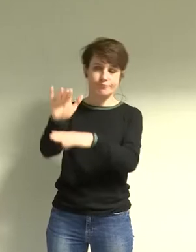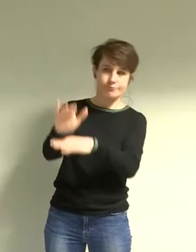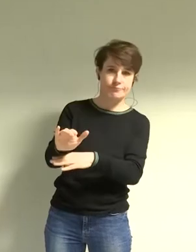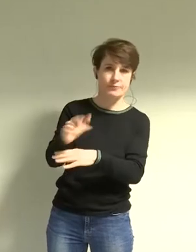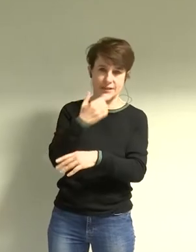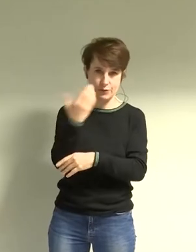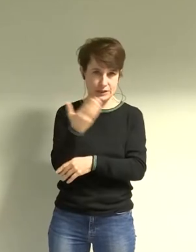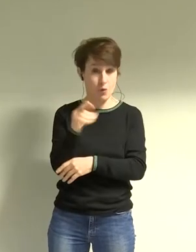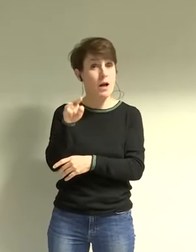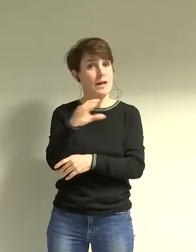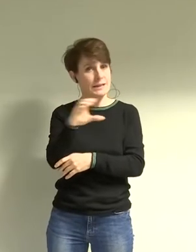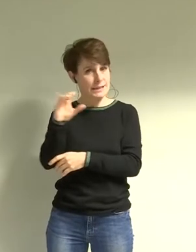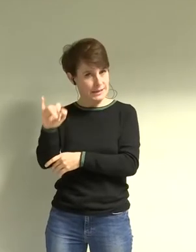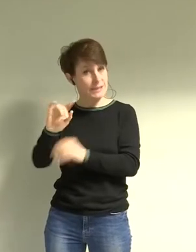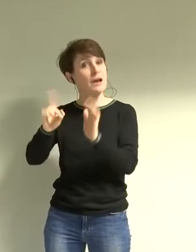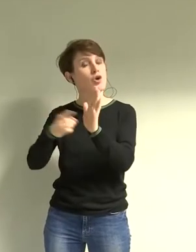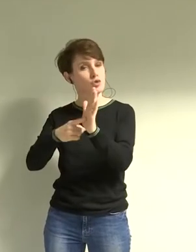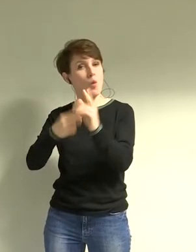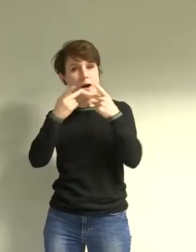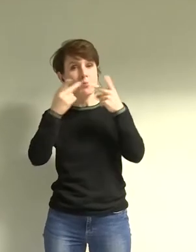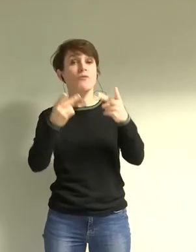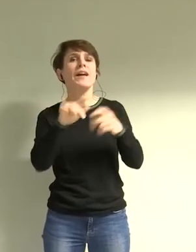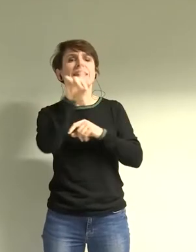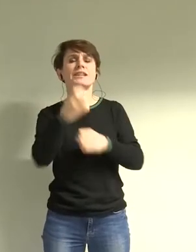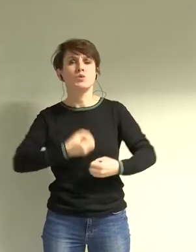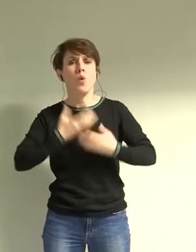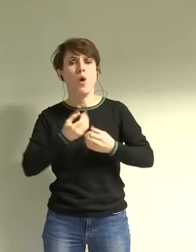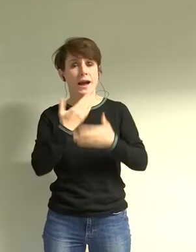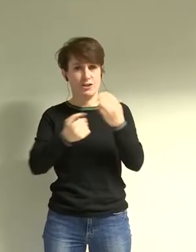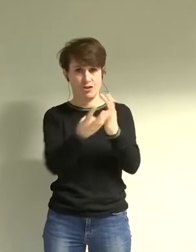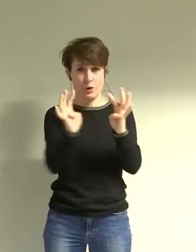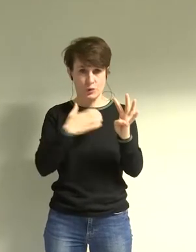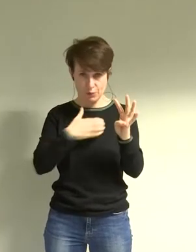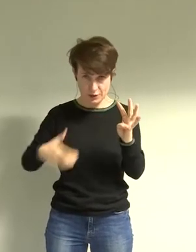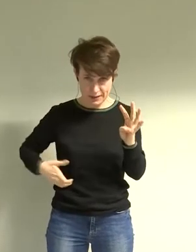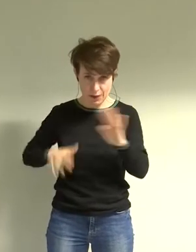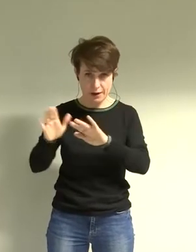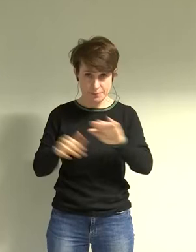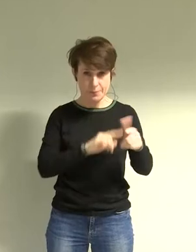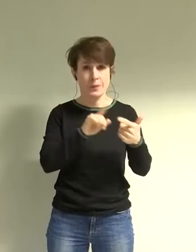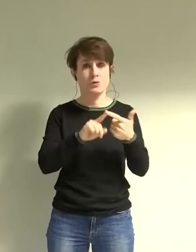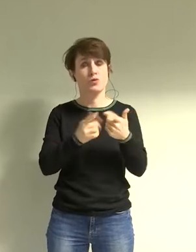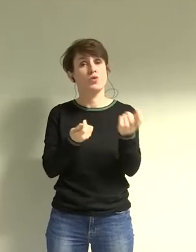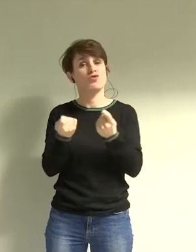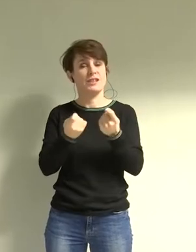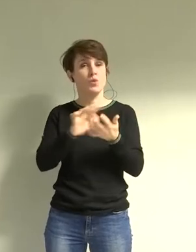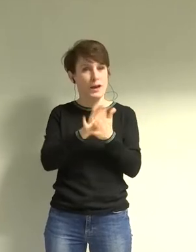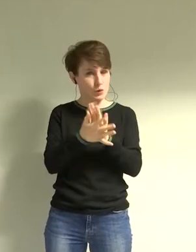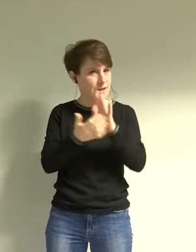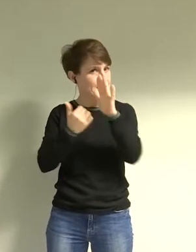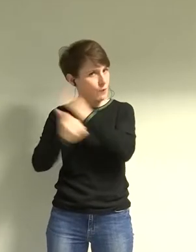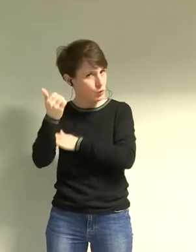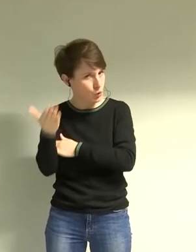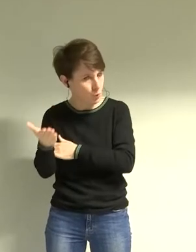possibilité de déposer une question orale en conseil municipal de une gestion associative autonome 3 la